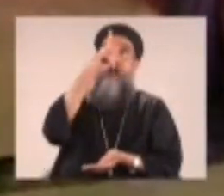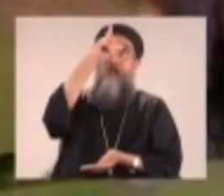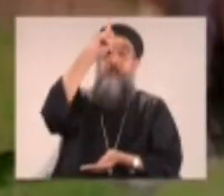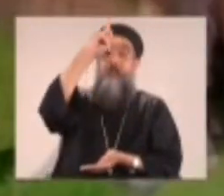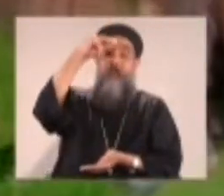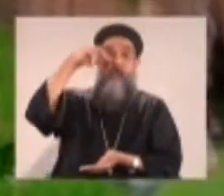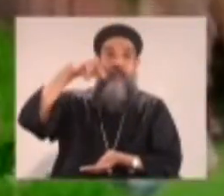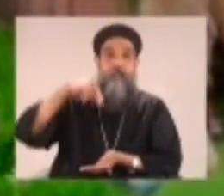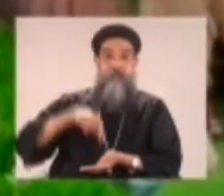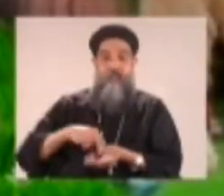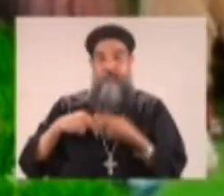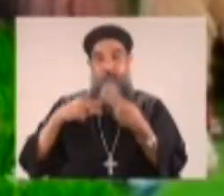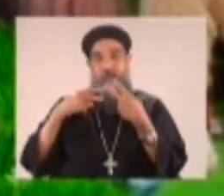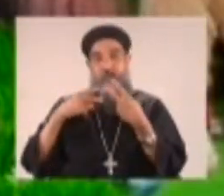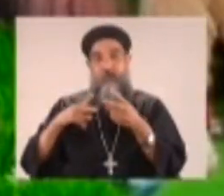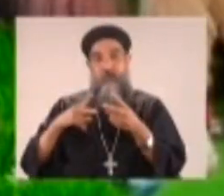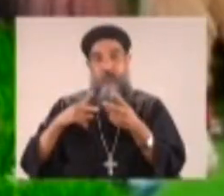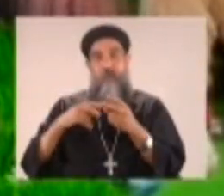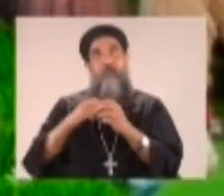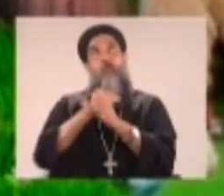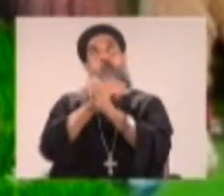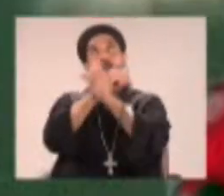ليه.